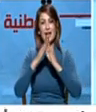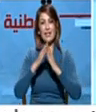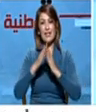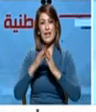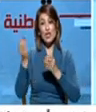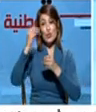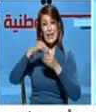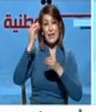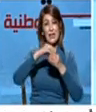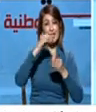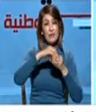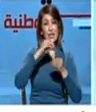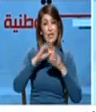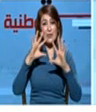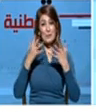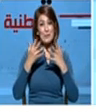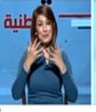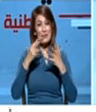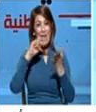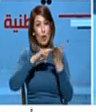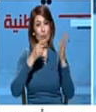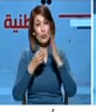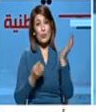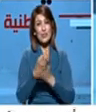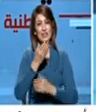التطبيق اهليه شكرا